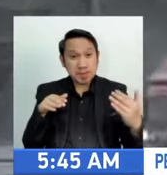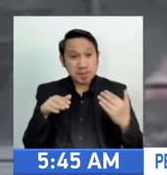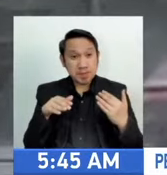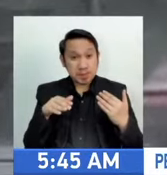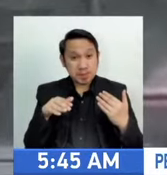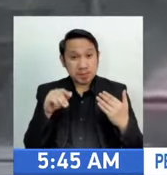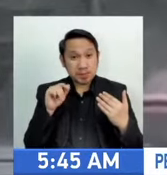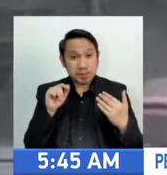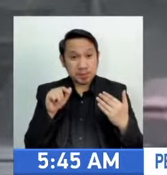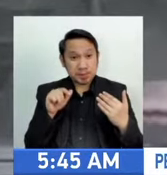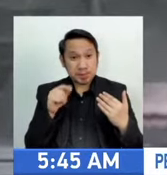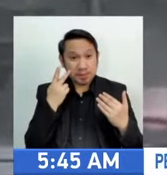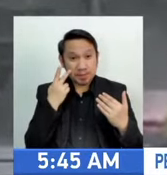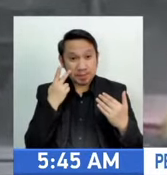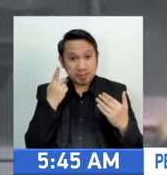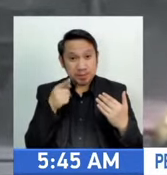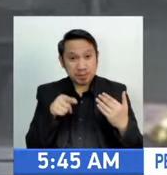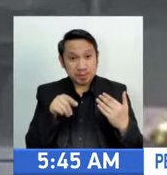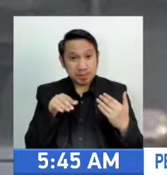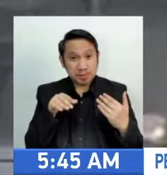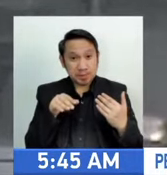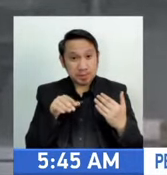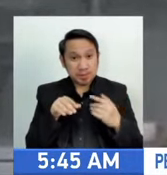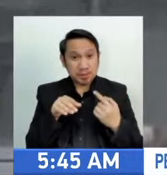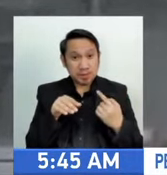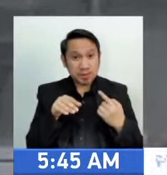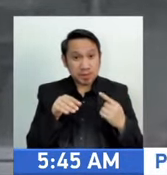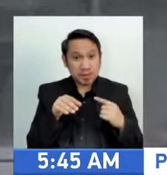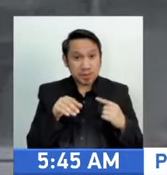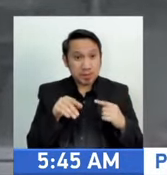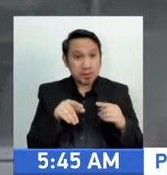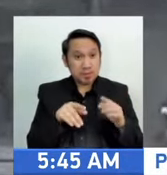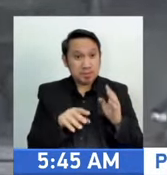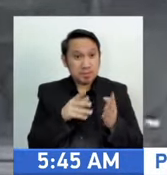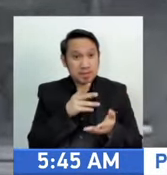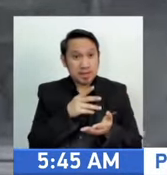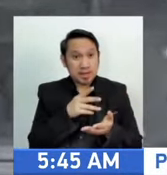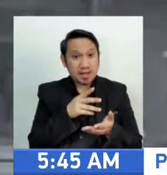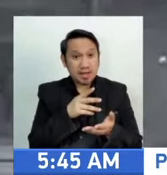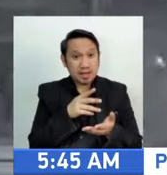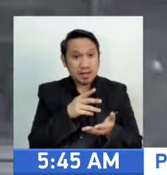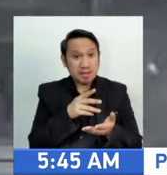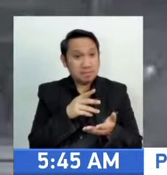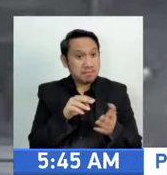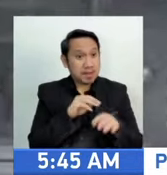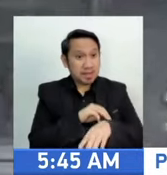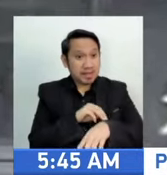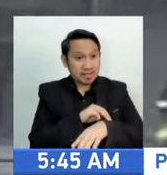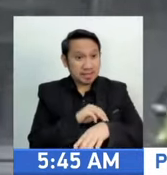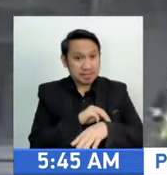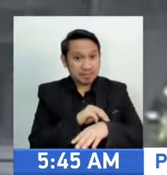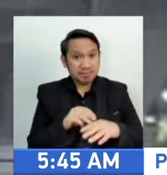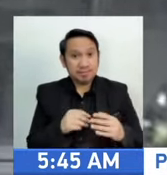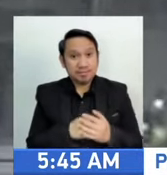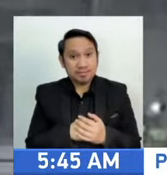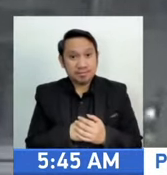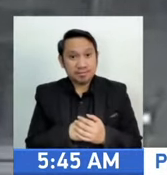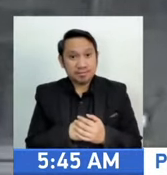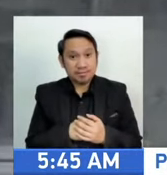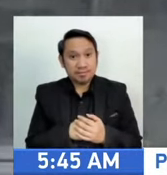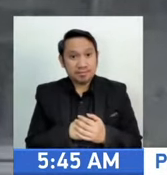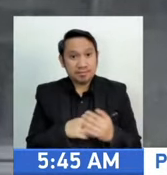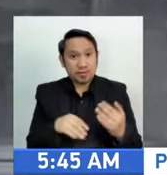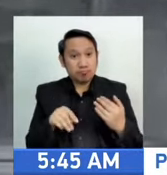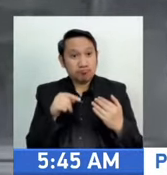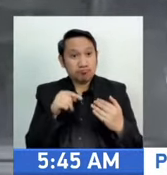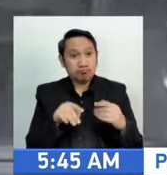kanan. Yung, parang nakapark lang sila, hindi gumagalaw halos. Southbound po yan. At ang kaliwa naman, patungo